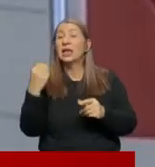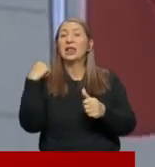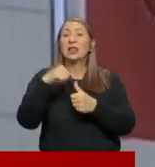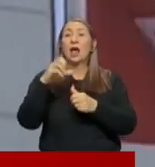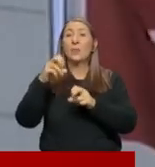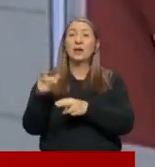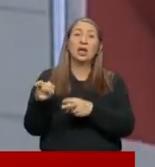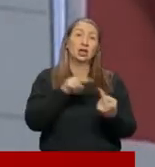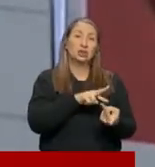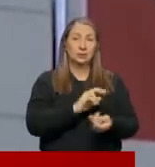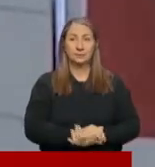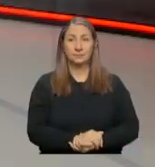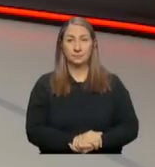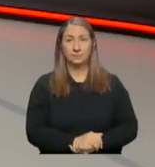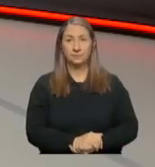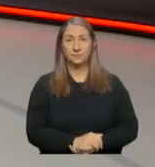AK Parti'ye geçti.